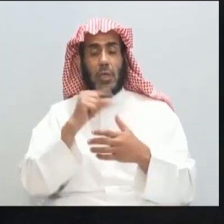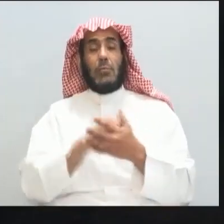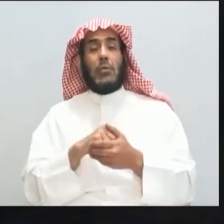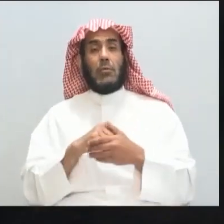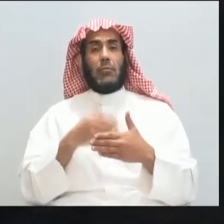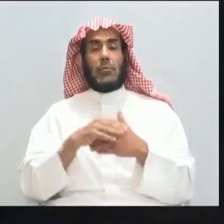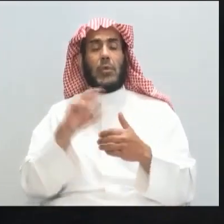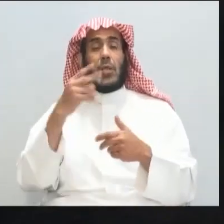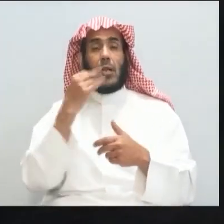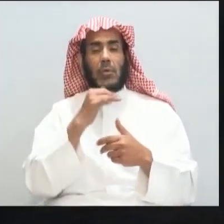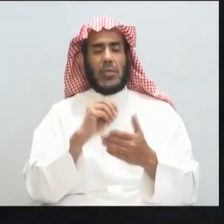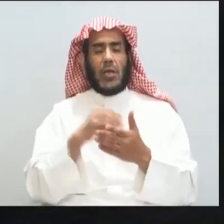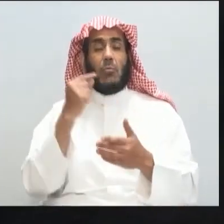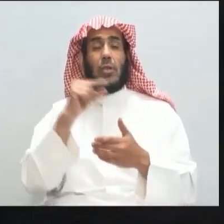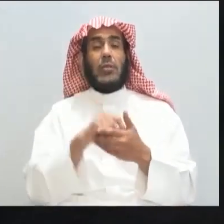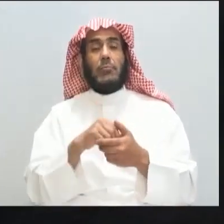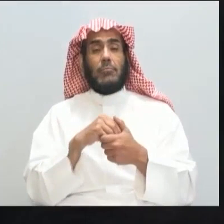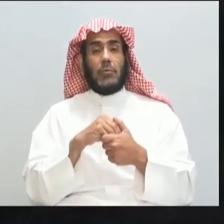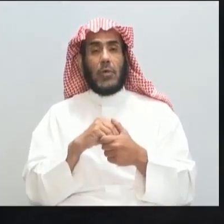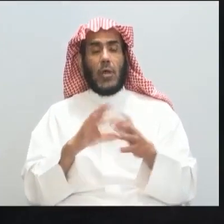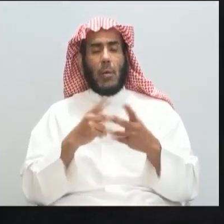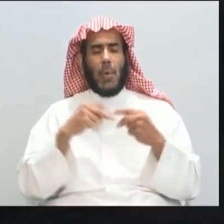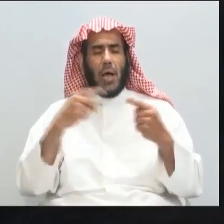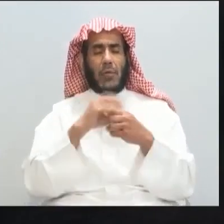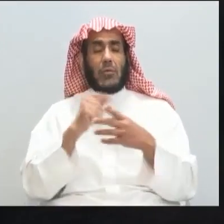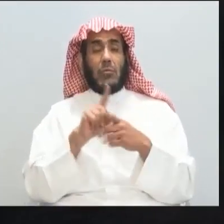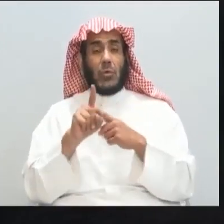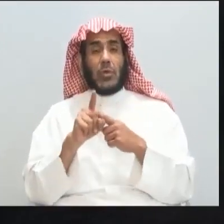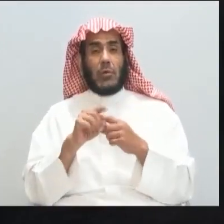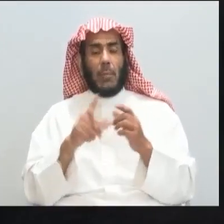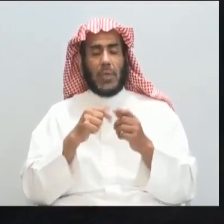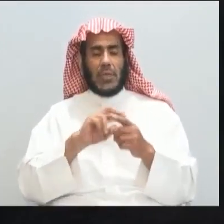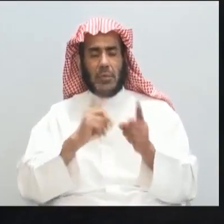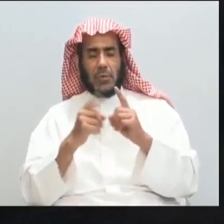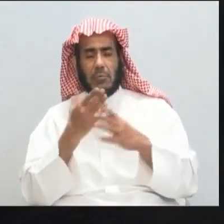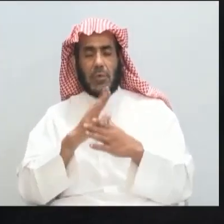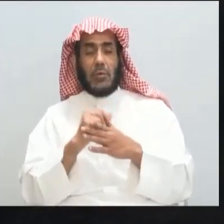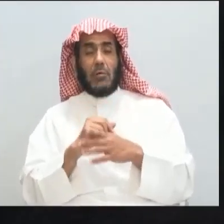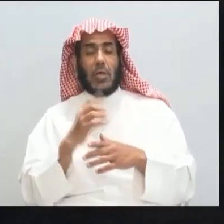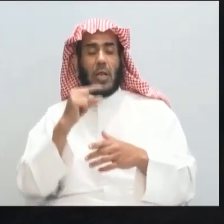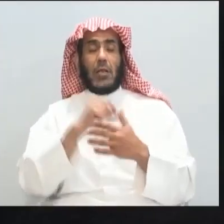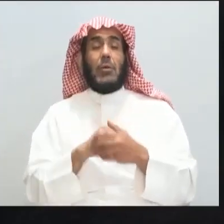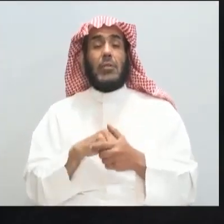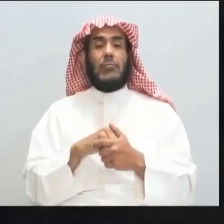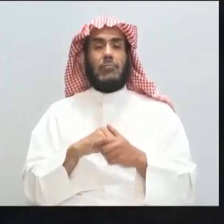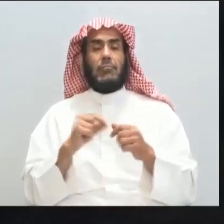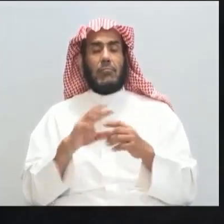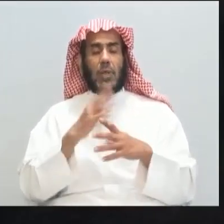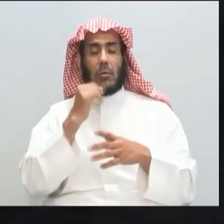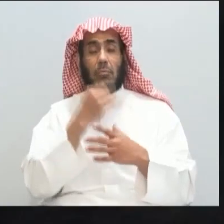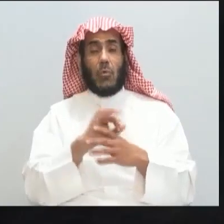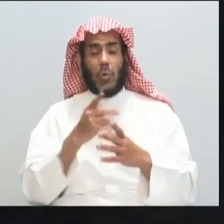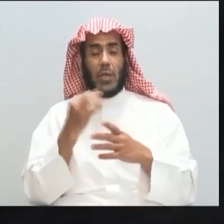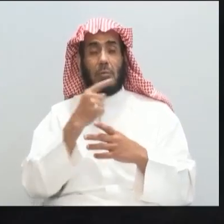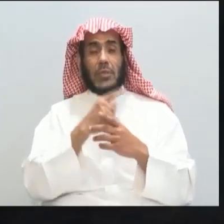فاصبح في العربيه صيغ محدده ما خالف هذه الصيغ هنا بدا التمييز بينها وبين الكلمات بين الكلمات عربيه